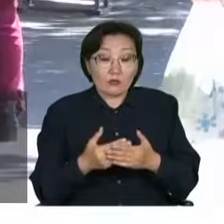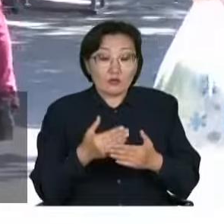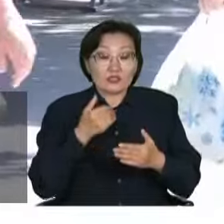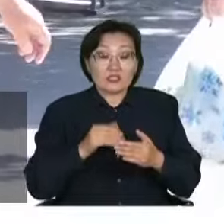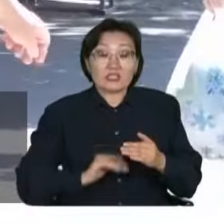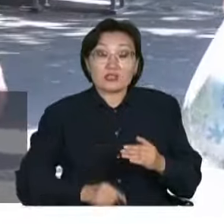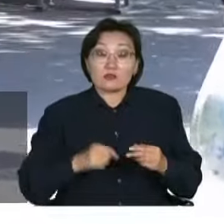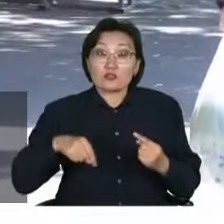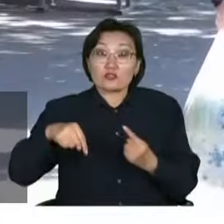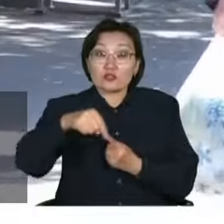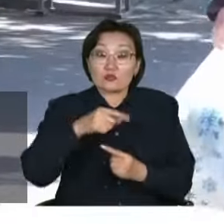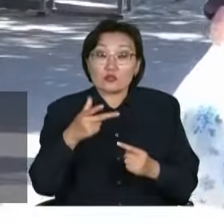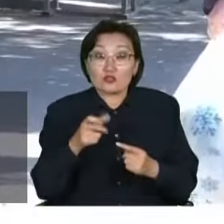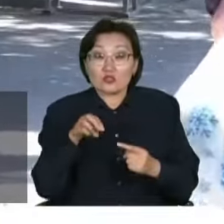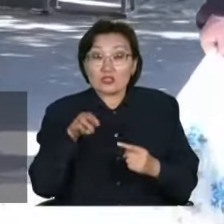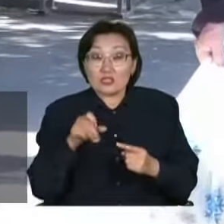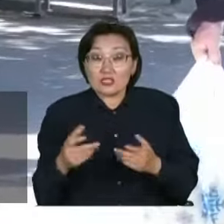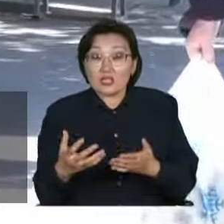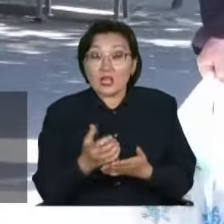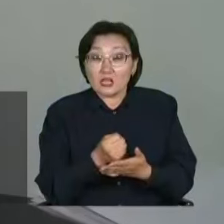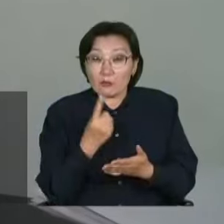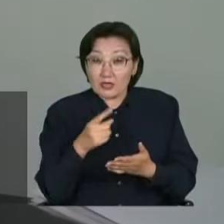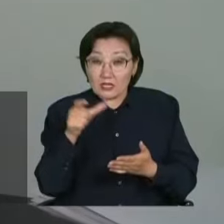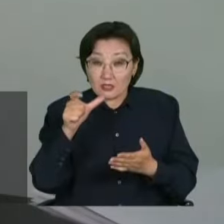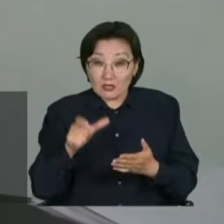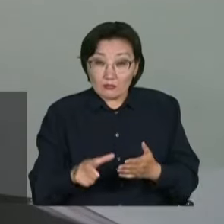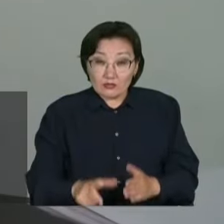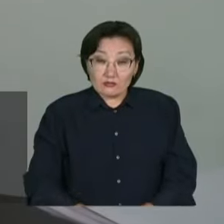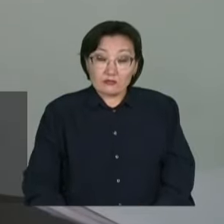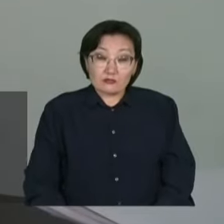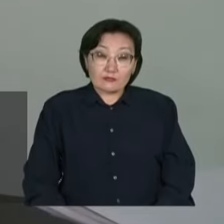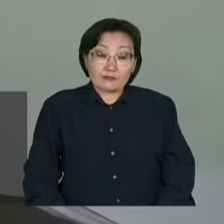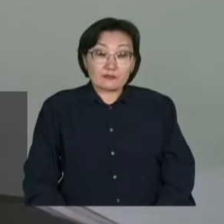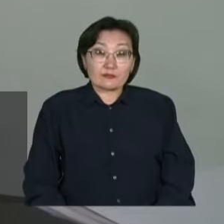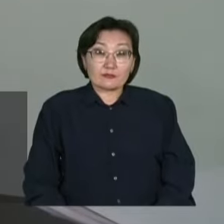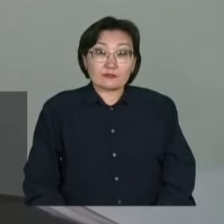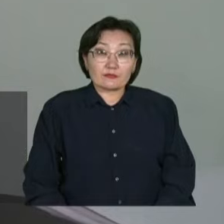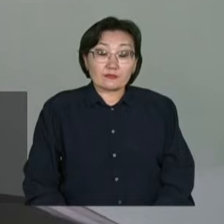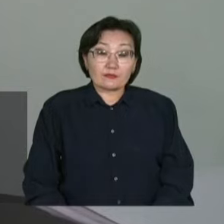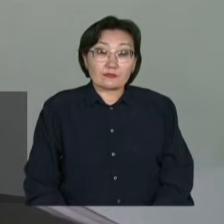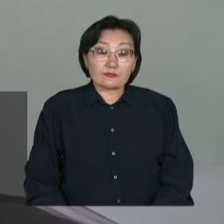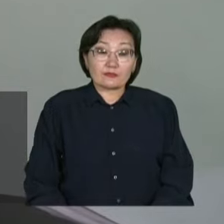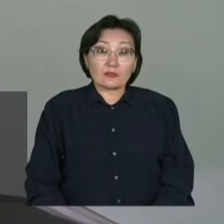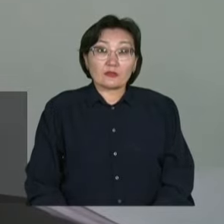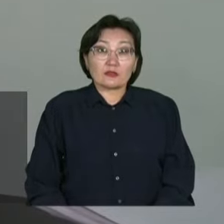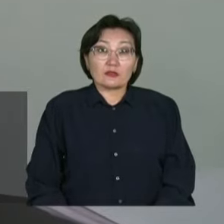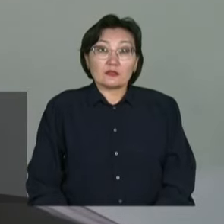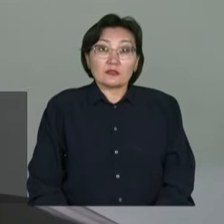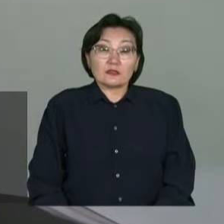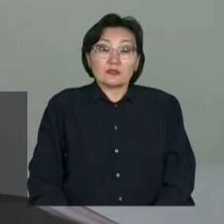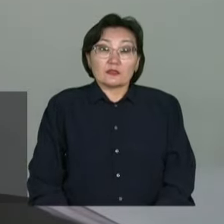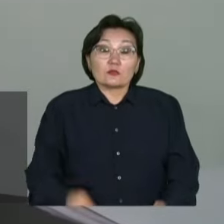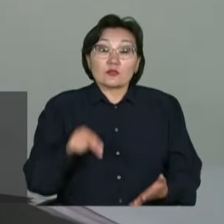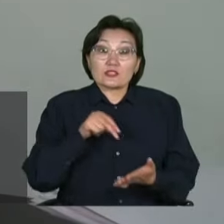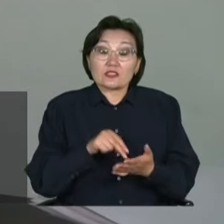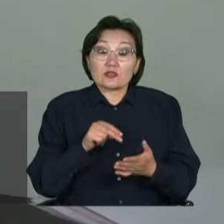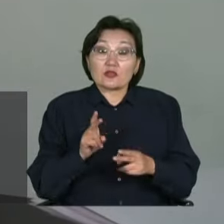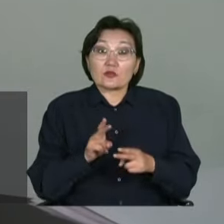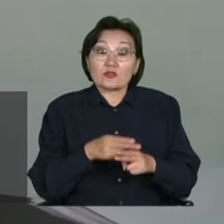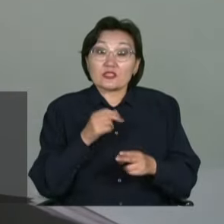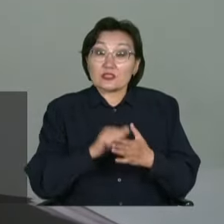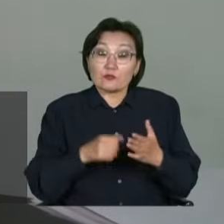жеке кәсіпкерлер 300 теңгеден алып отырған екен. Поднятие тарифа. Тариф не был обоснован. Тарифті негізсіз